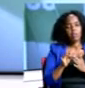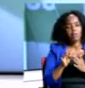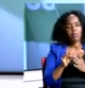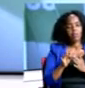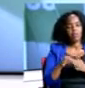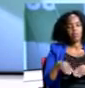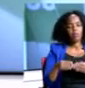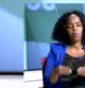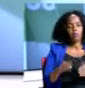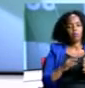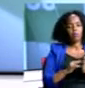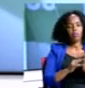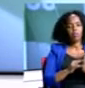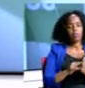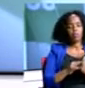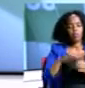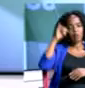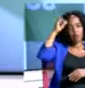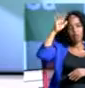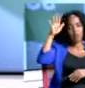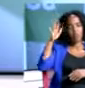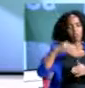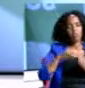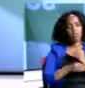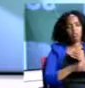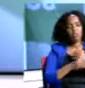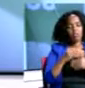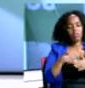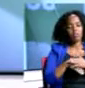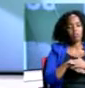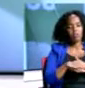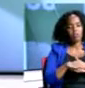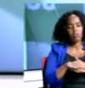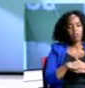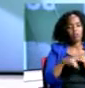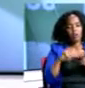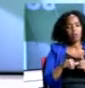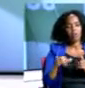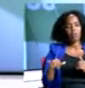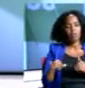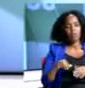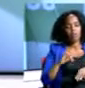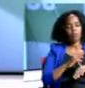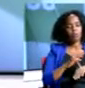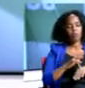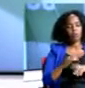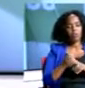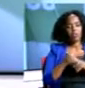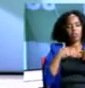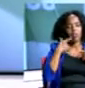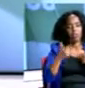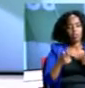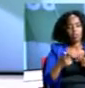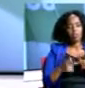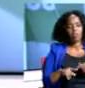qamjir bilbilan besu fakkenna namotani biken kesati diben konsene namini akasakasi nauji wol tuqejel